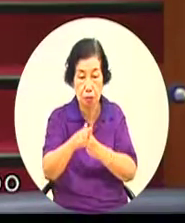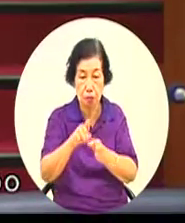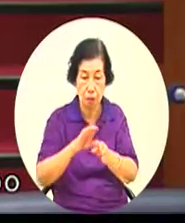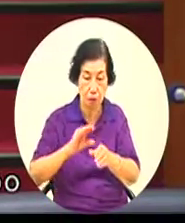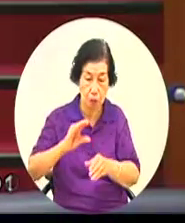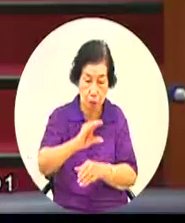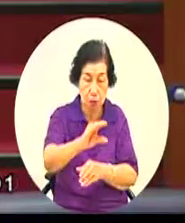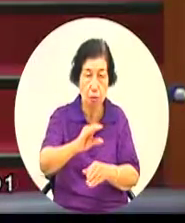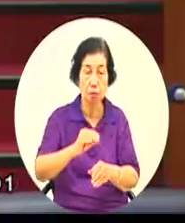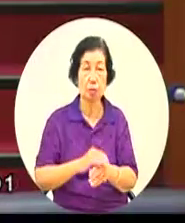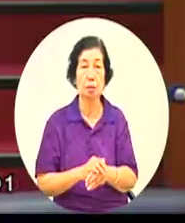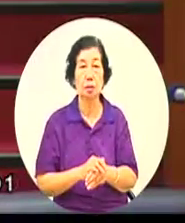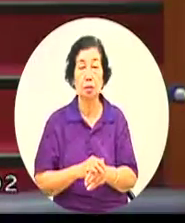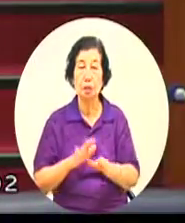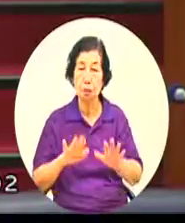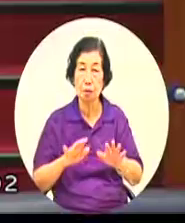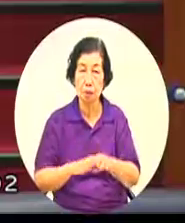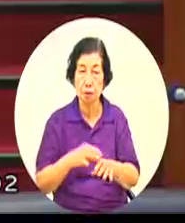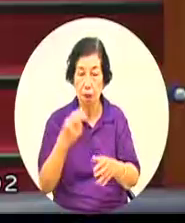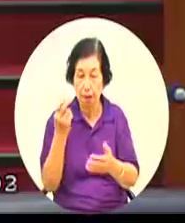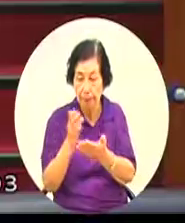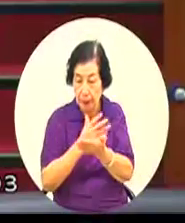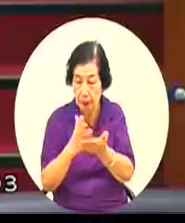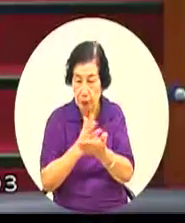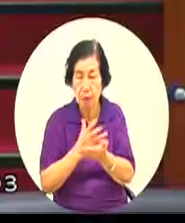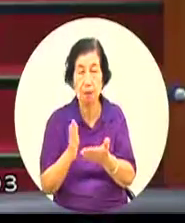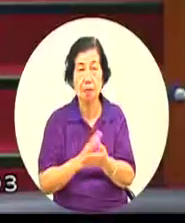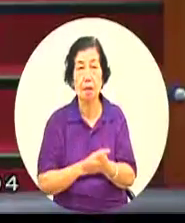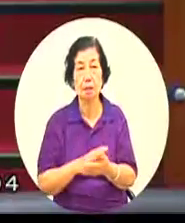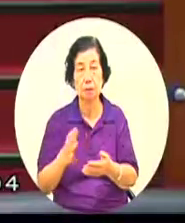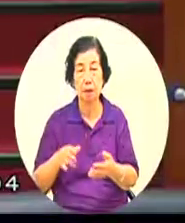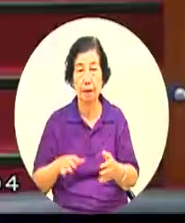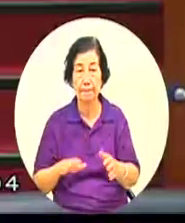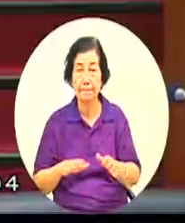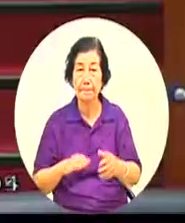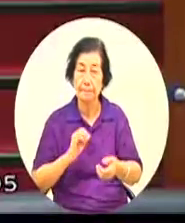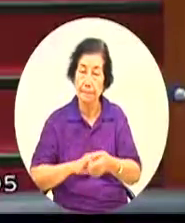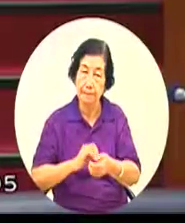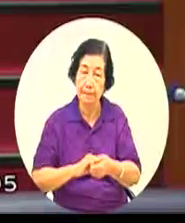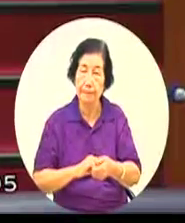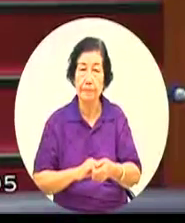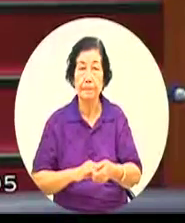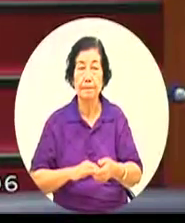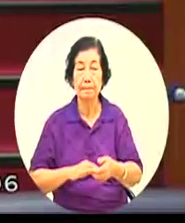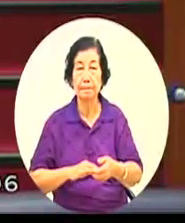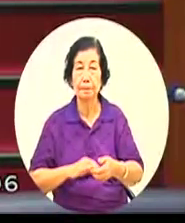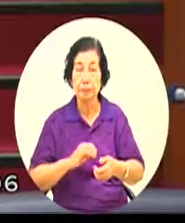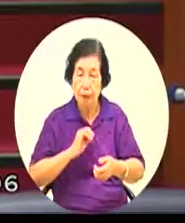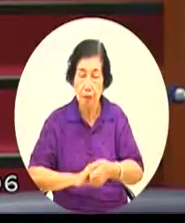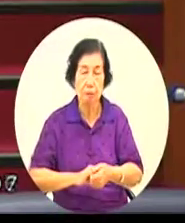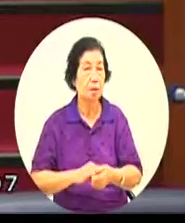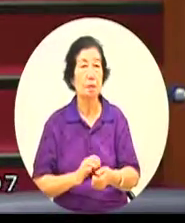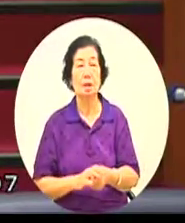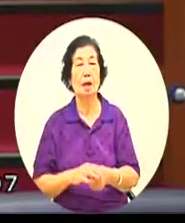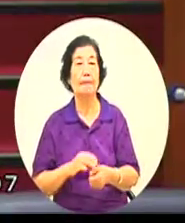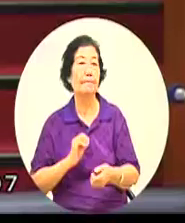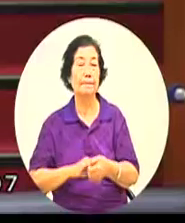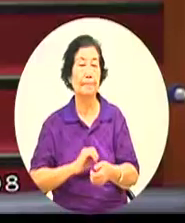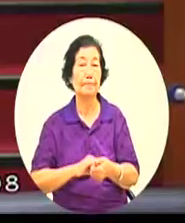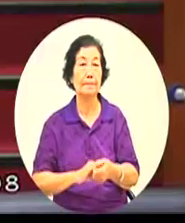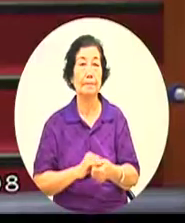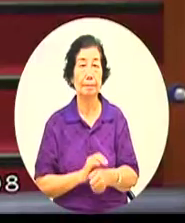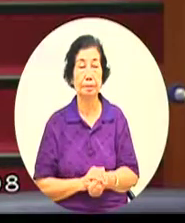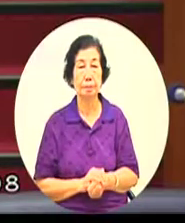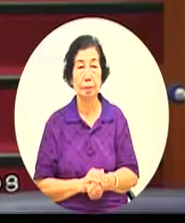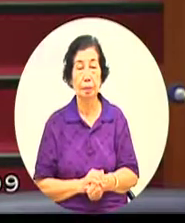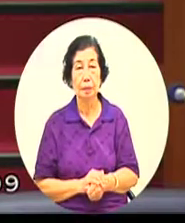了哈，并不是要我们教育局做这样马上决定了哈，就是说评估，因为家长这个